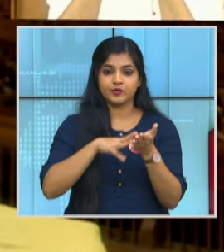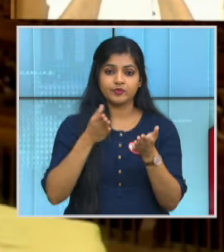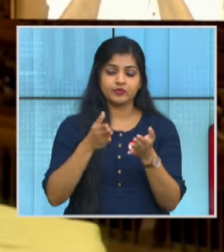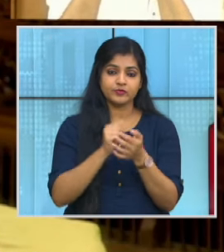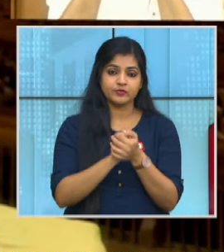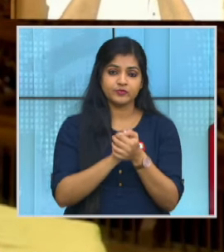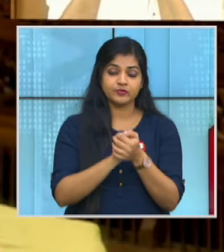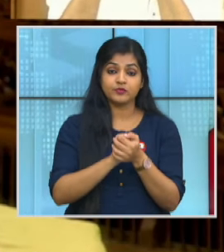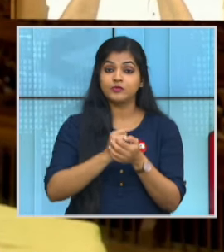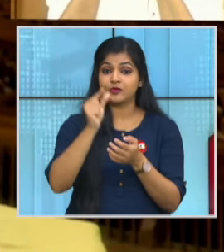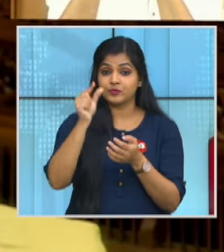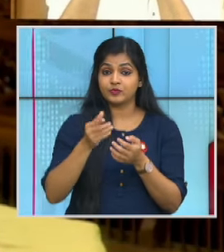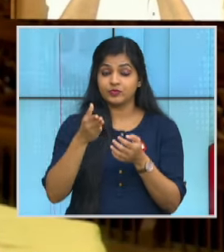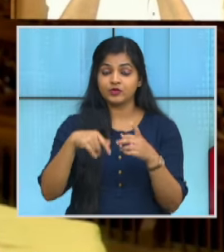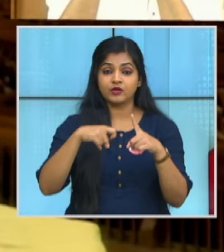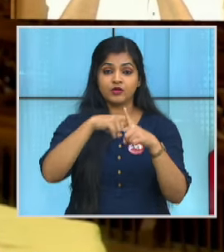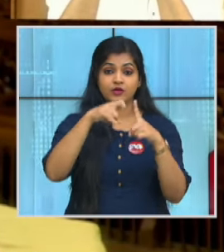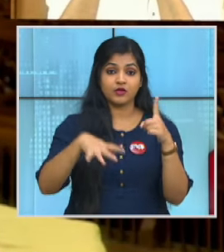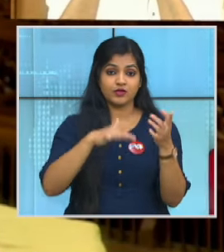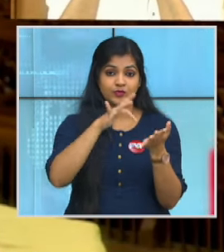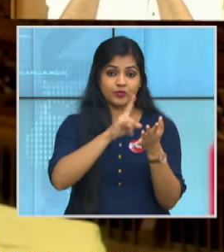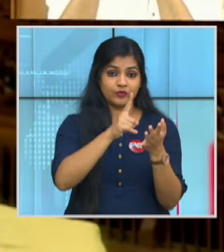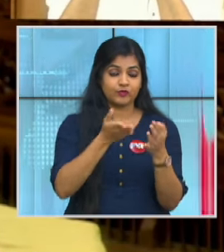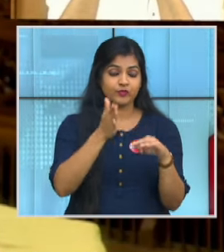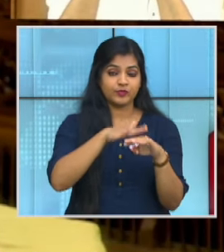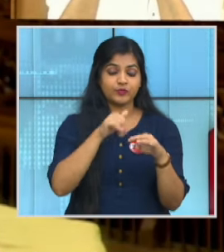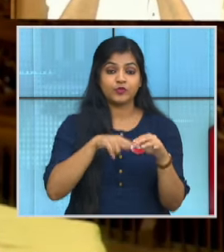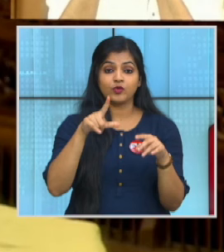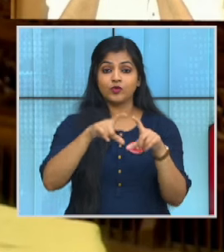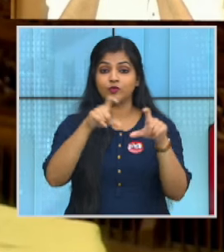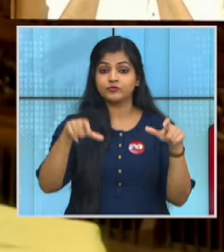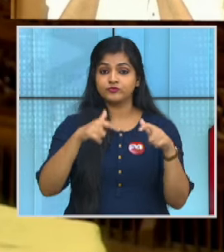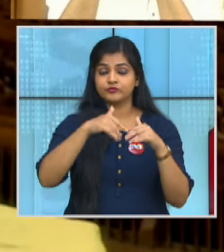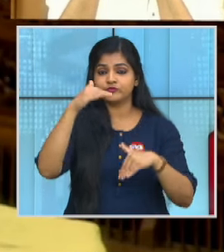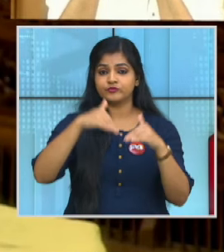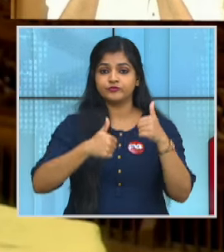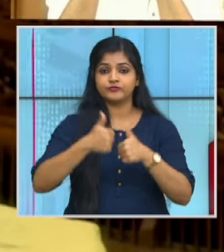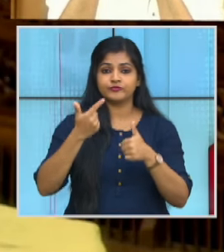അദ്ദേഹത്തെയാണ് കേരളത്തിലൊരു മണ്ഡലത്തിൽ നിന്നും ലോക്സഭയിലേക്ക് അയച്ചത്.